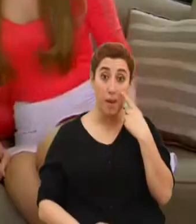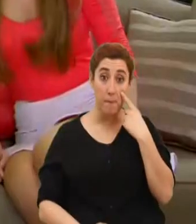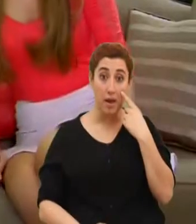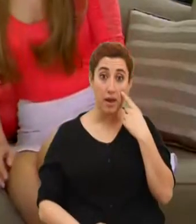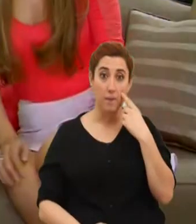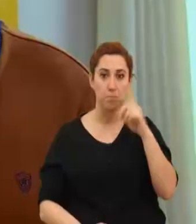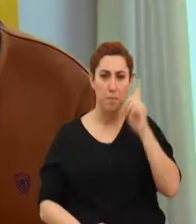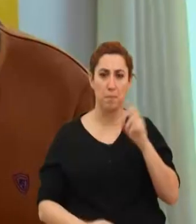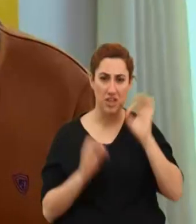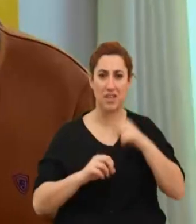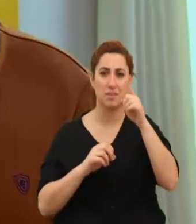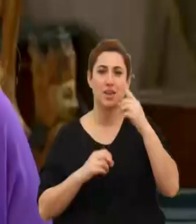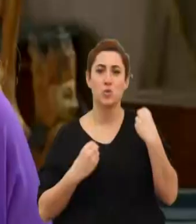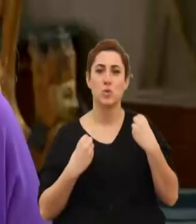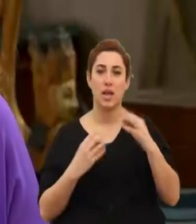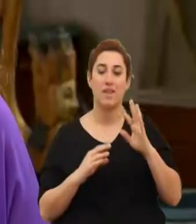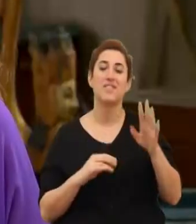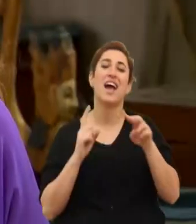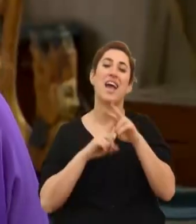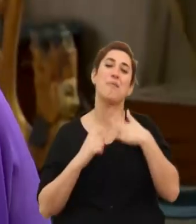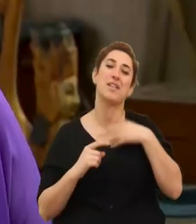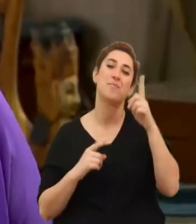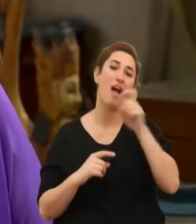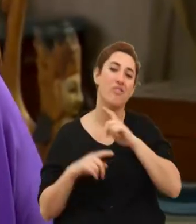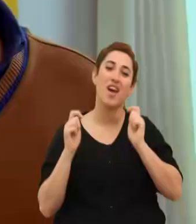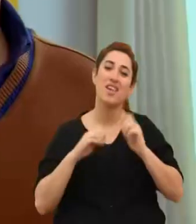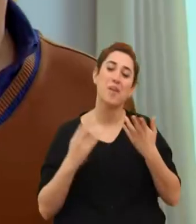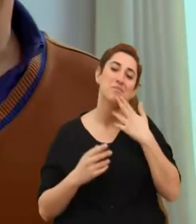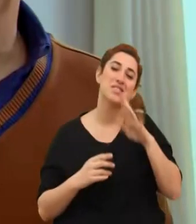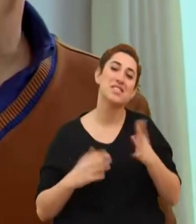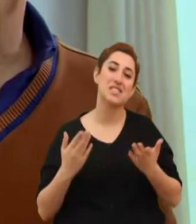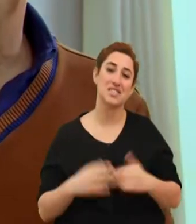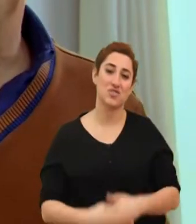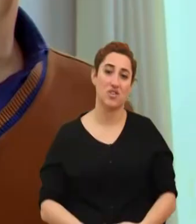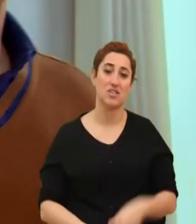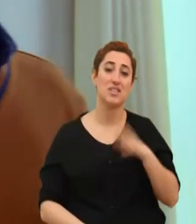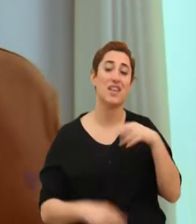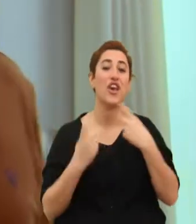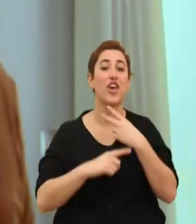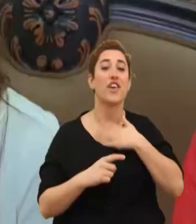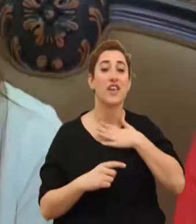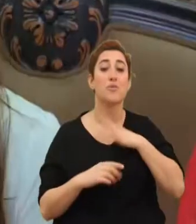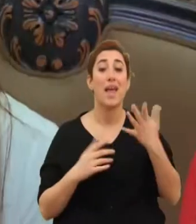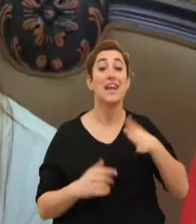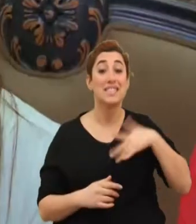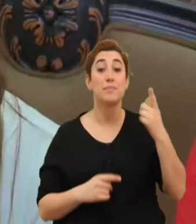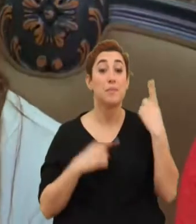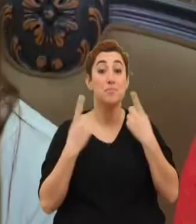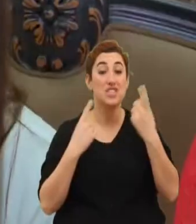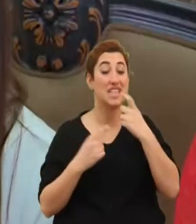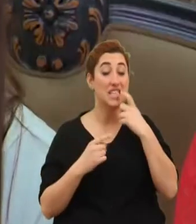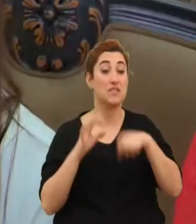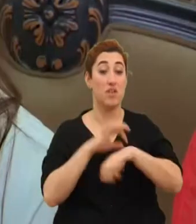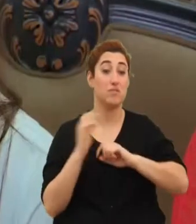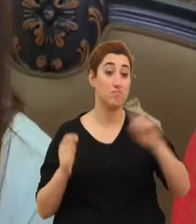bak başlarım senin güzeline ha şimdi. Kemal'im bir hatadır yapmış kız ya. Ya yengeciğim, eğer istemediğim bir